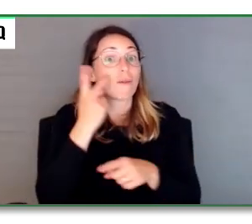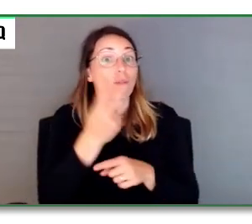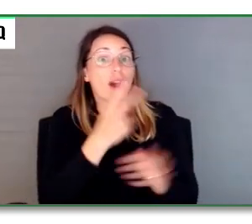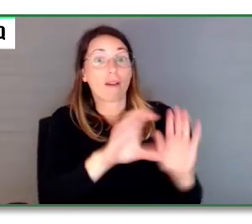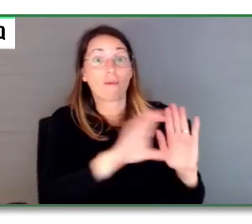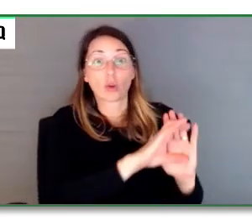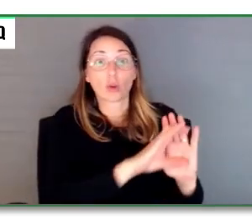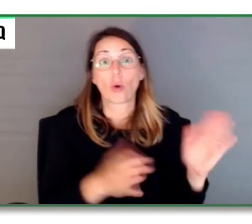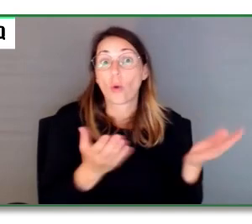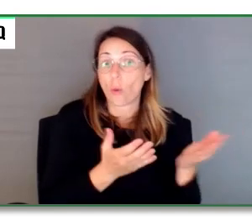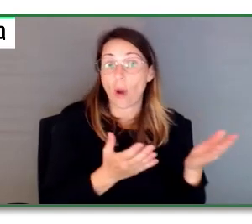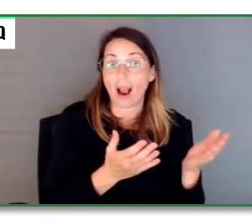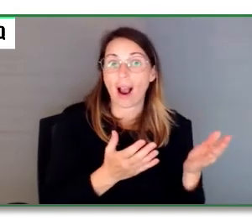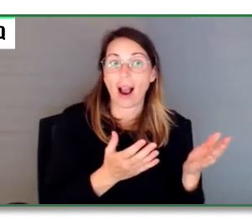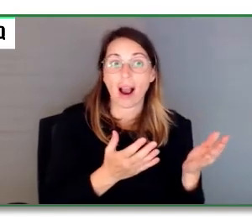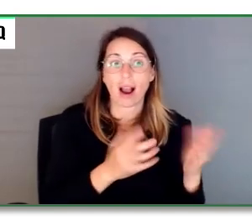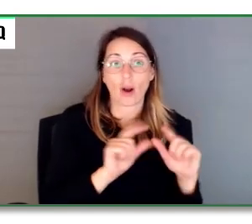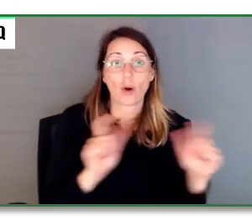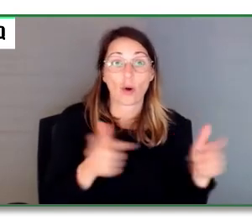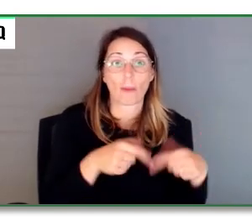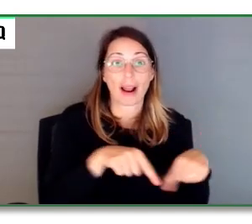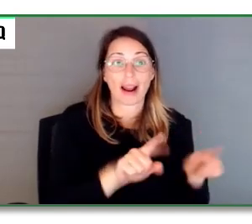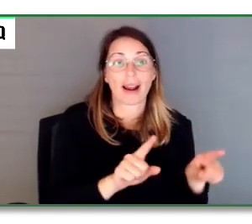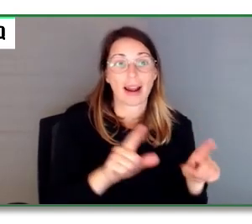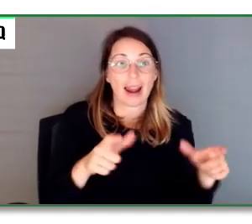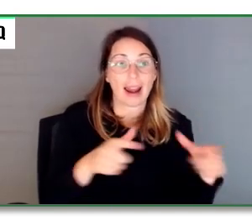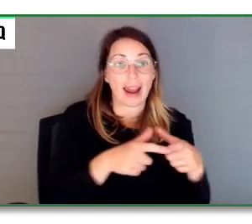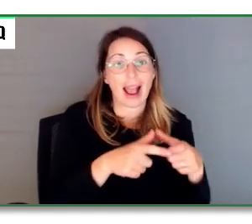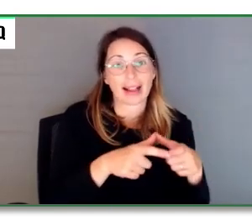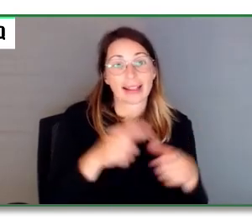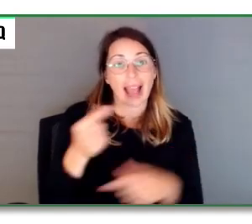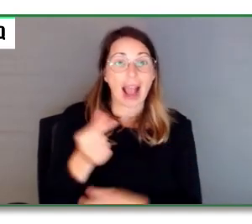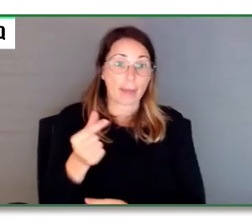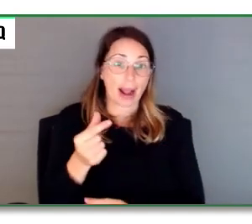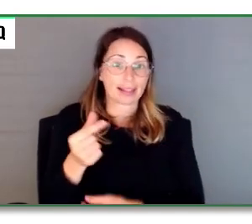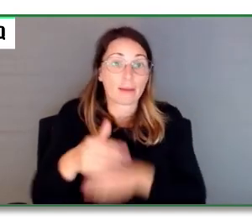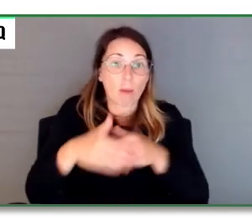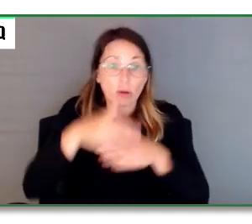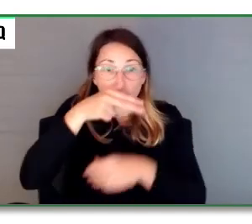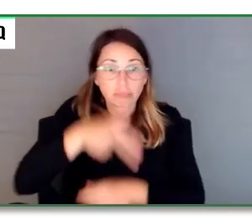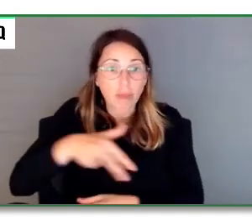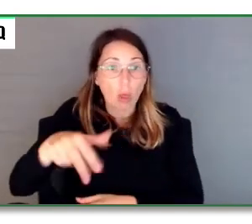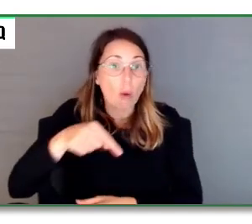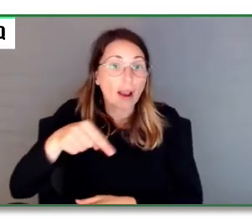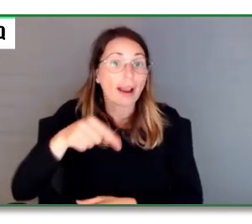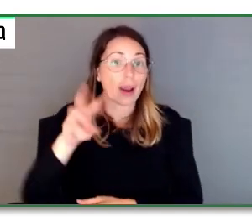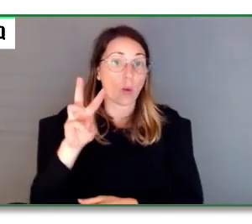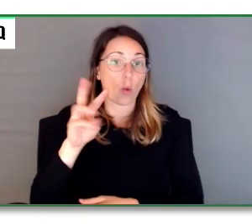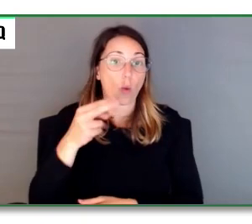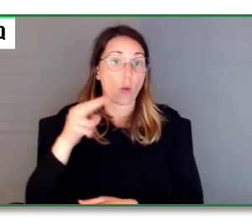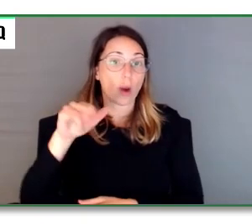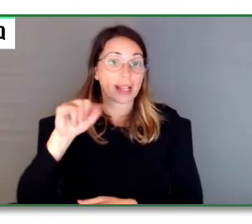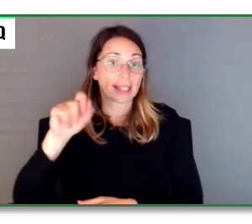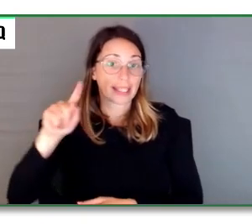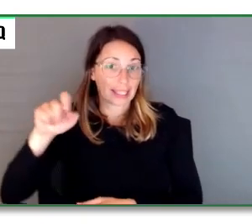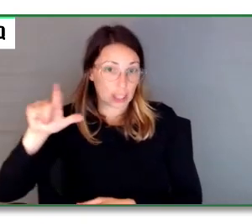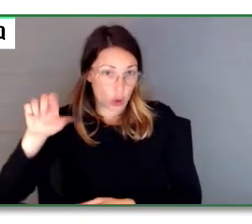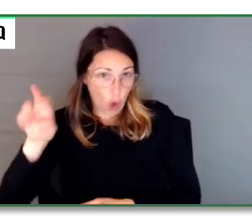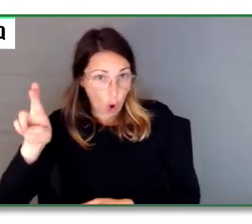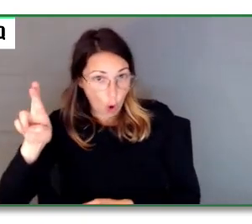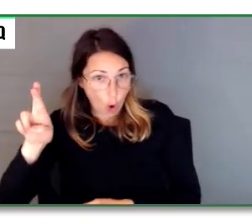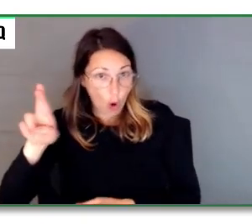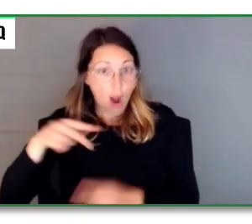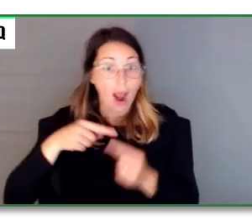Garibaldi près de Whistler. Une randonnée aller-retour de 12 heures. Ce n'est pas pour tout le monde,